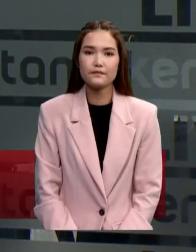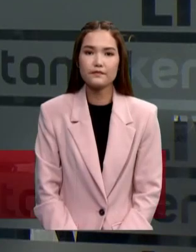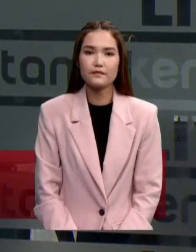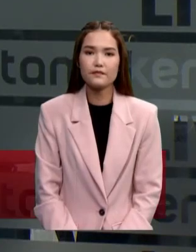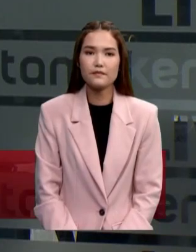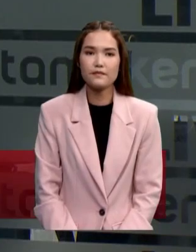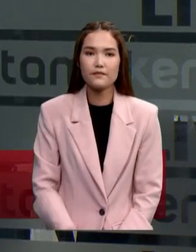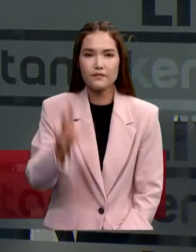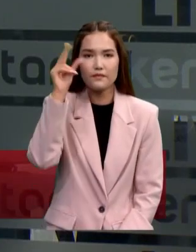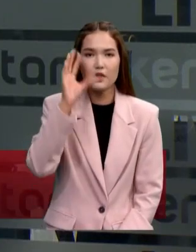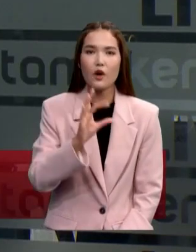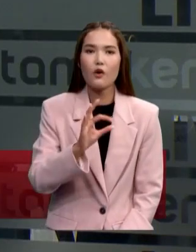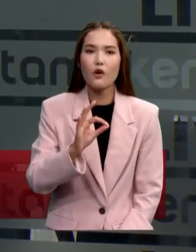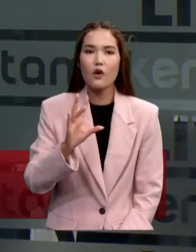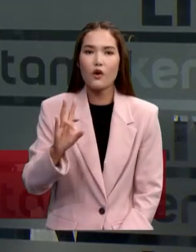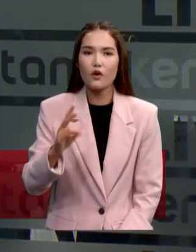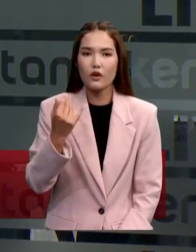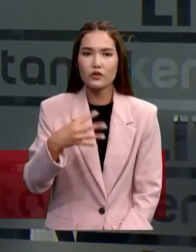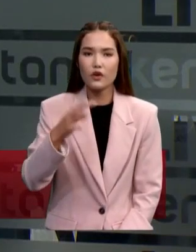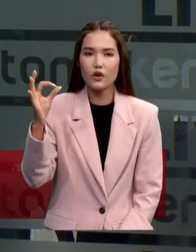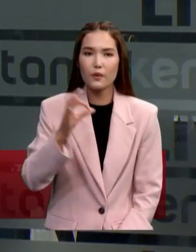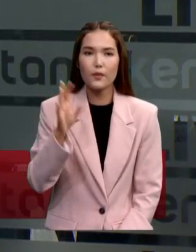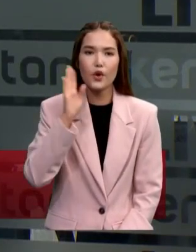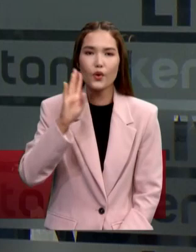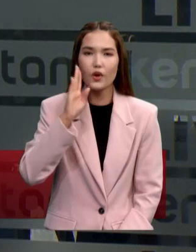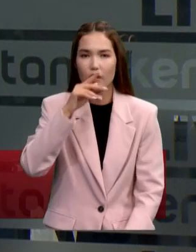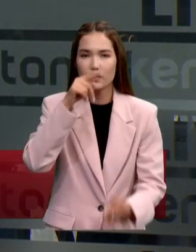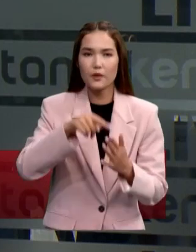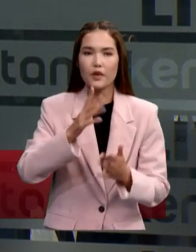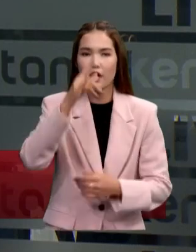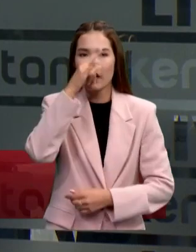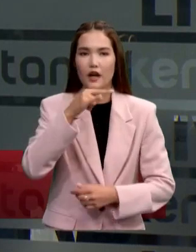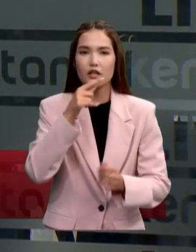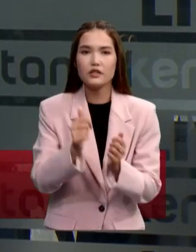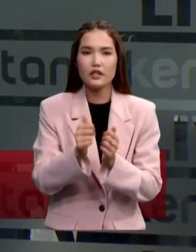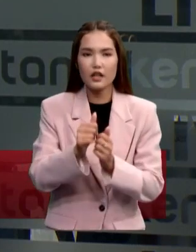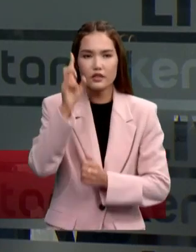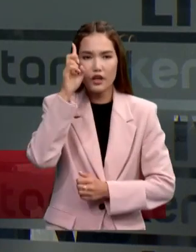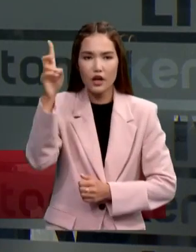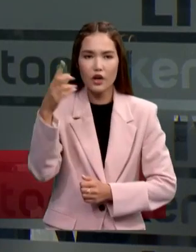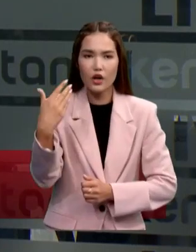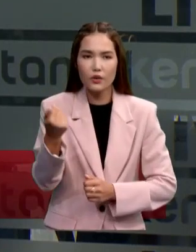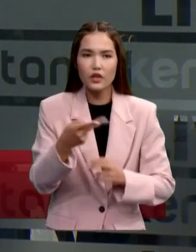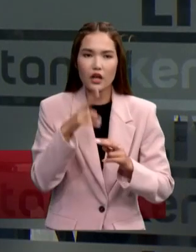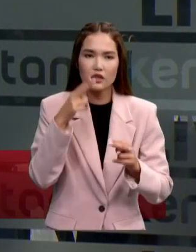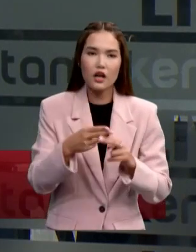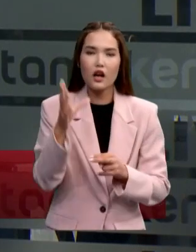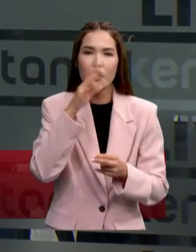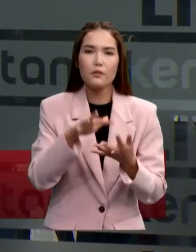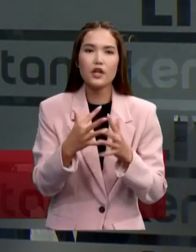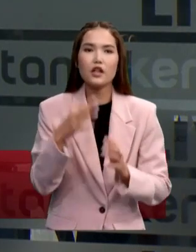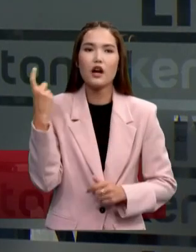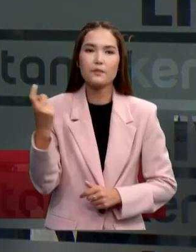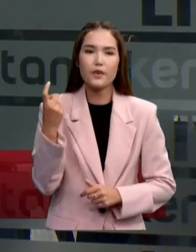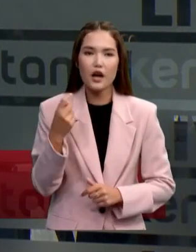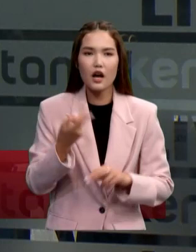По оценке ООН, больше 40% водных ресурсов поступают в Казахстан из соседних государств. Это негативно сказывается на сельском хозяйстве.